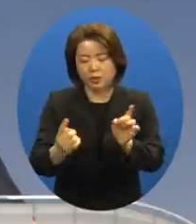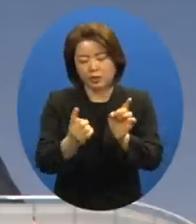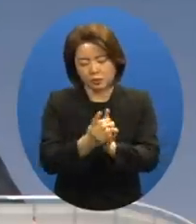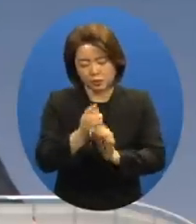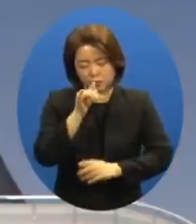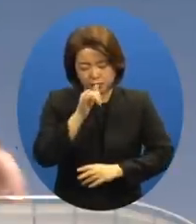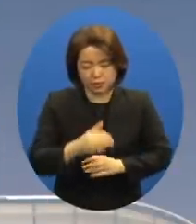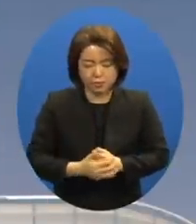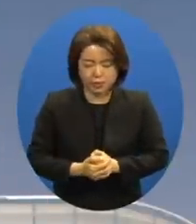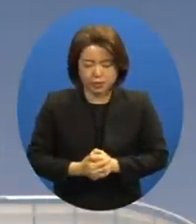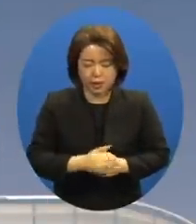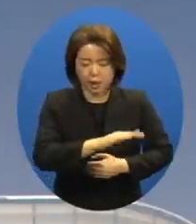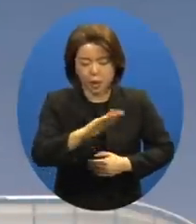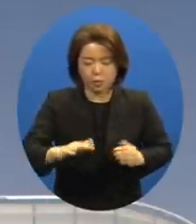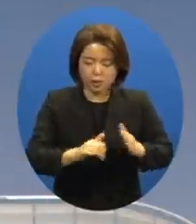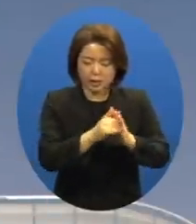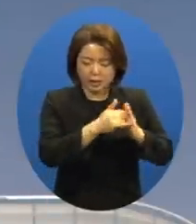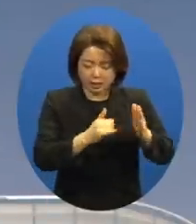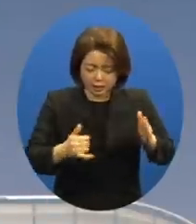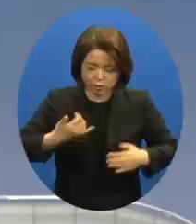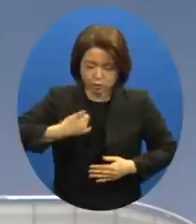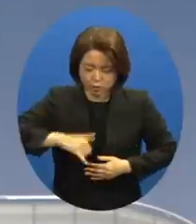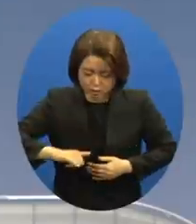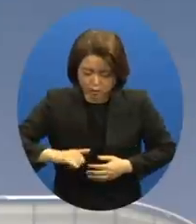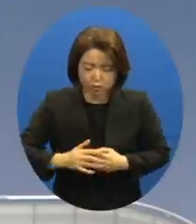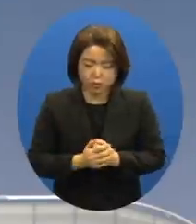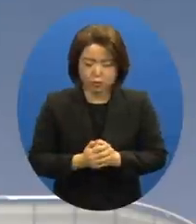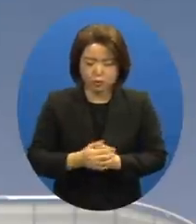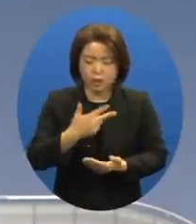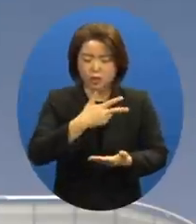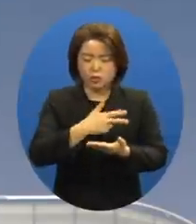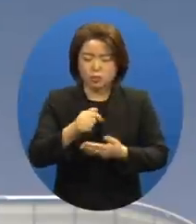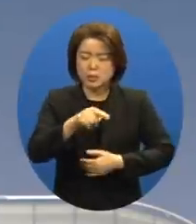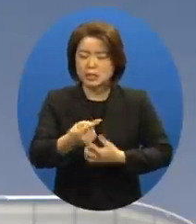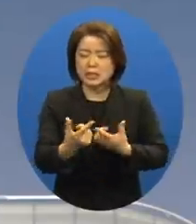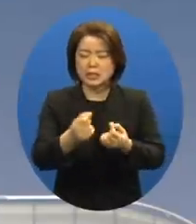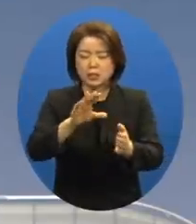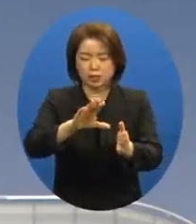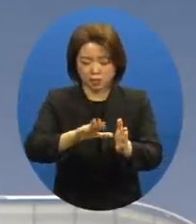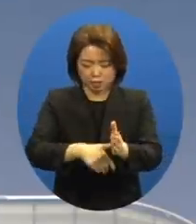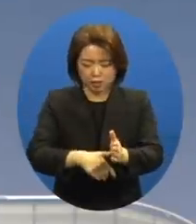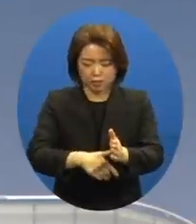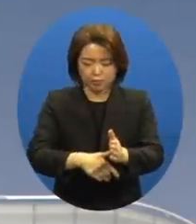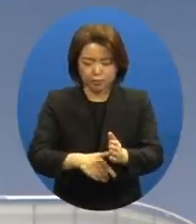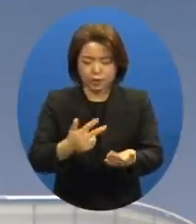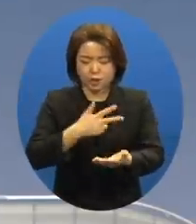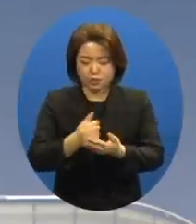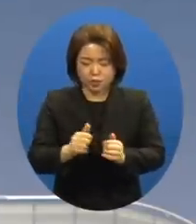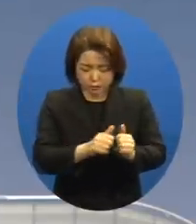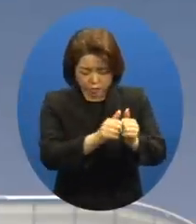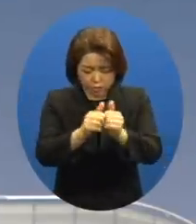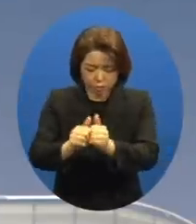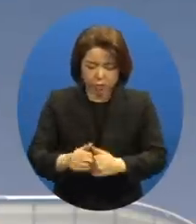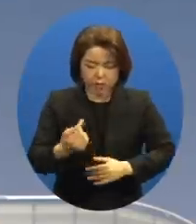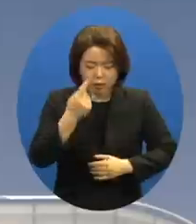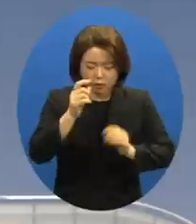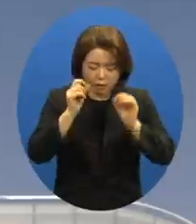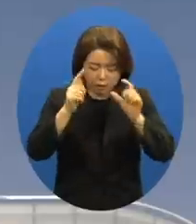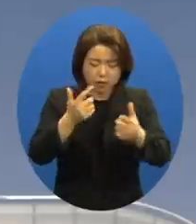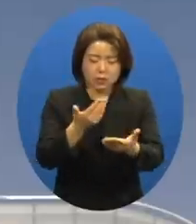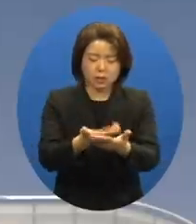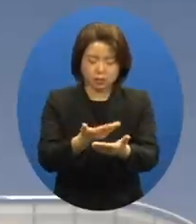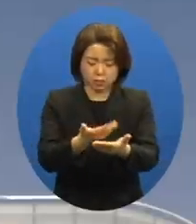있습니다 우리의 가족과 자녀들도 주께서 이와 같은 때 주님과 동행하는 눈이 뜨이게 하여